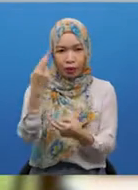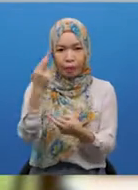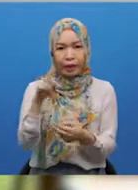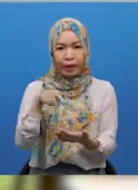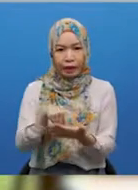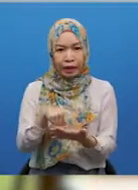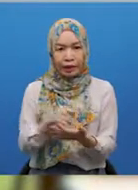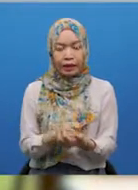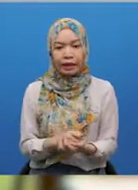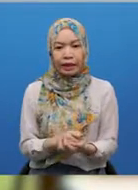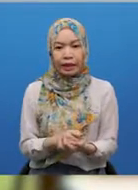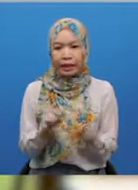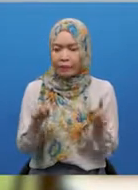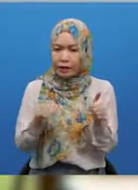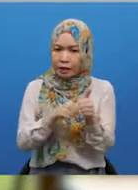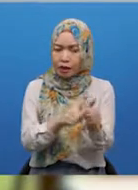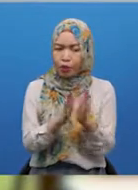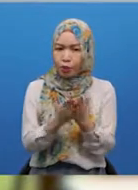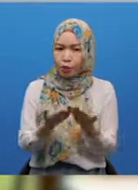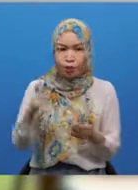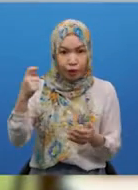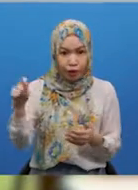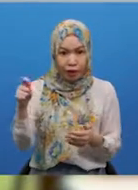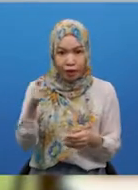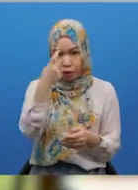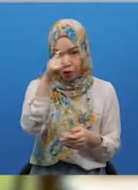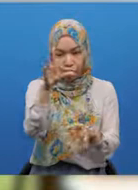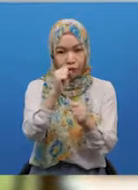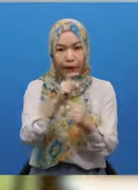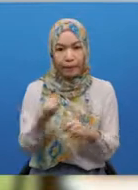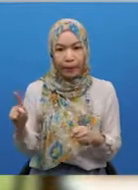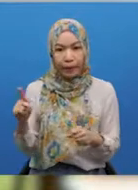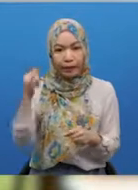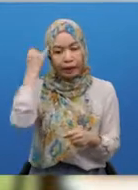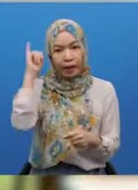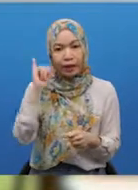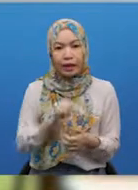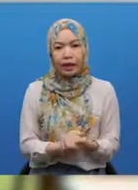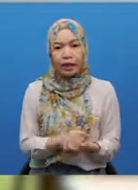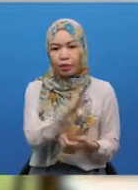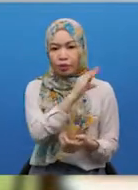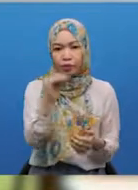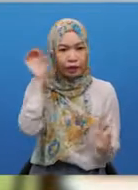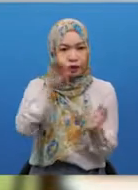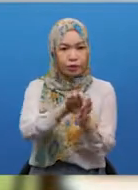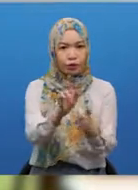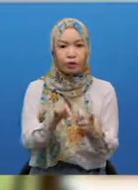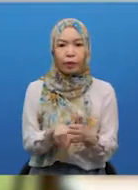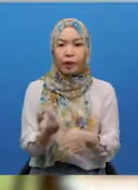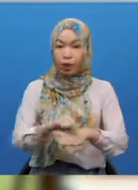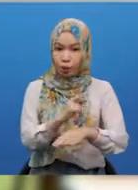dengan merujuk buku teks untuk mendapatkan pelbagai contoh